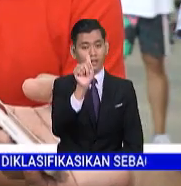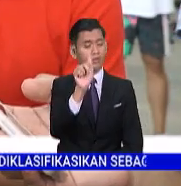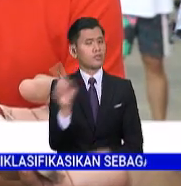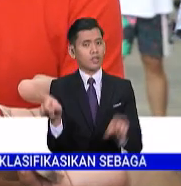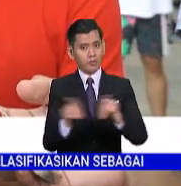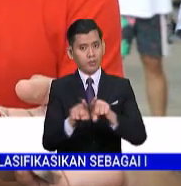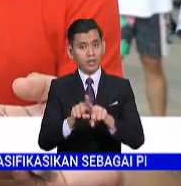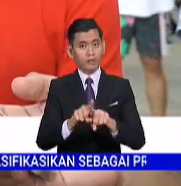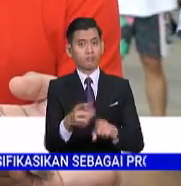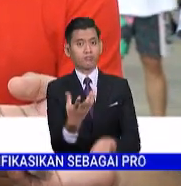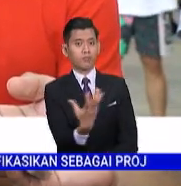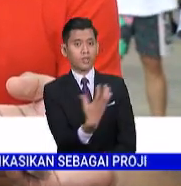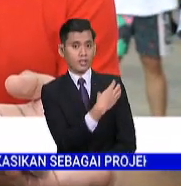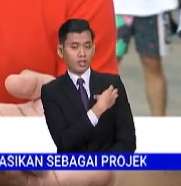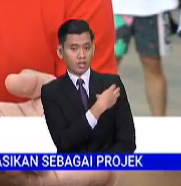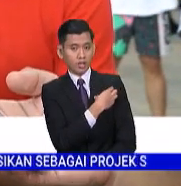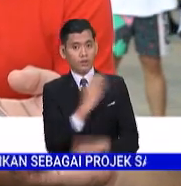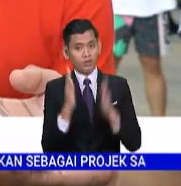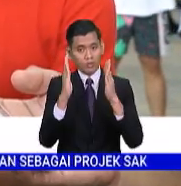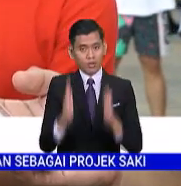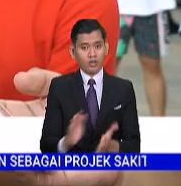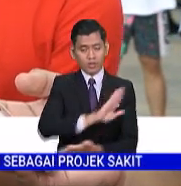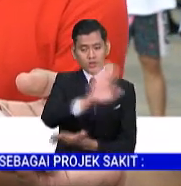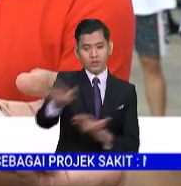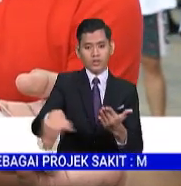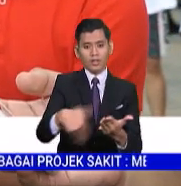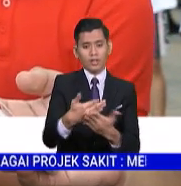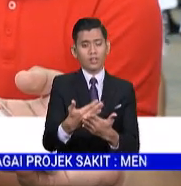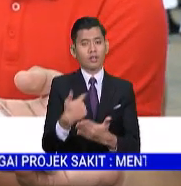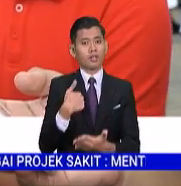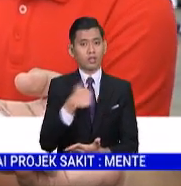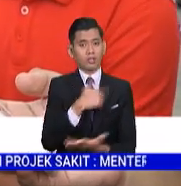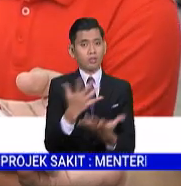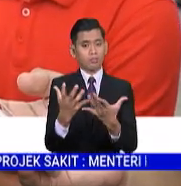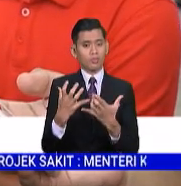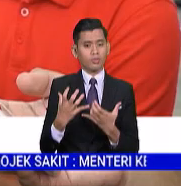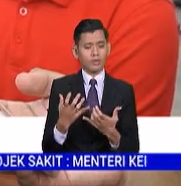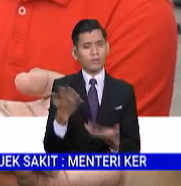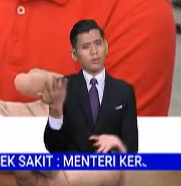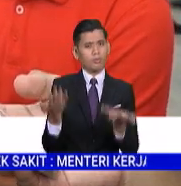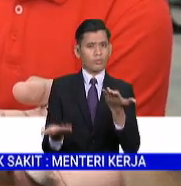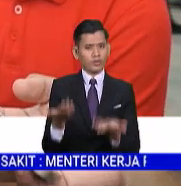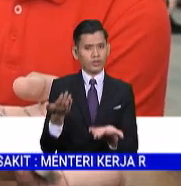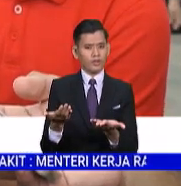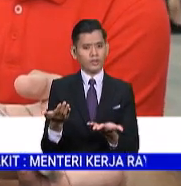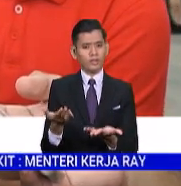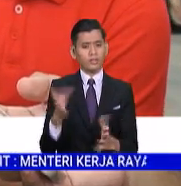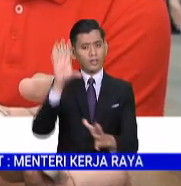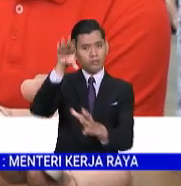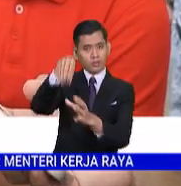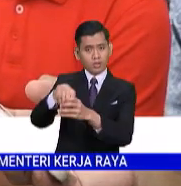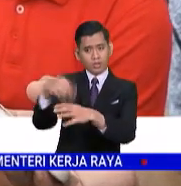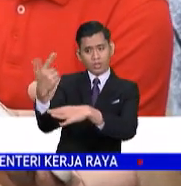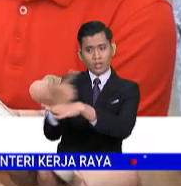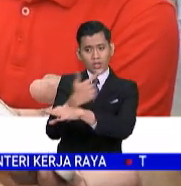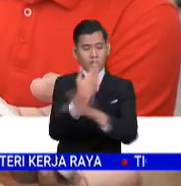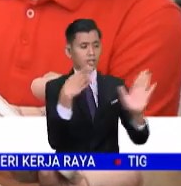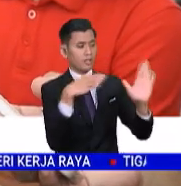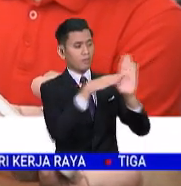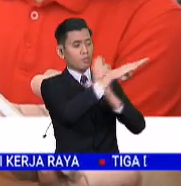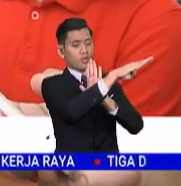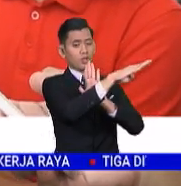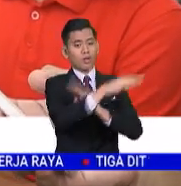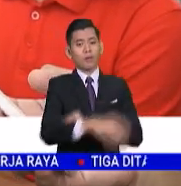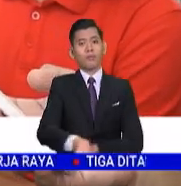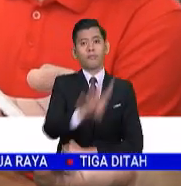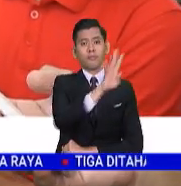lagi. Jadi kalau katakanlah untuk keseluruhannya mungkinlah saya estimate dalam minimum termasuk juga dengan latihan dan pembangunan mungkin